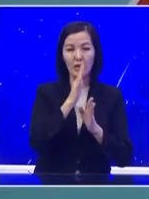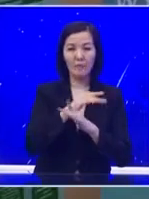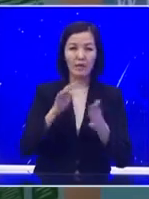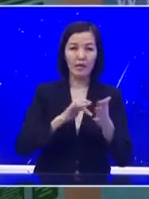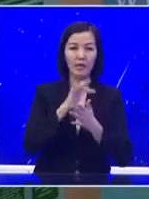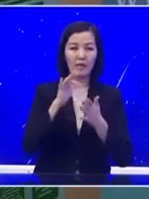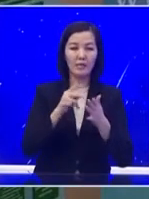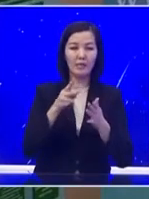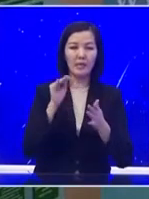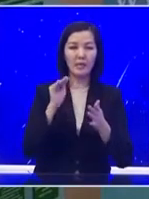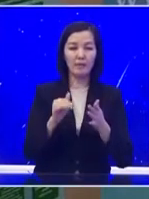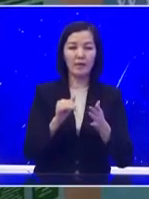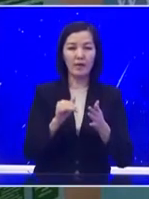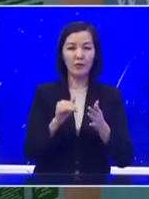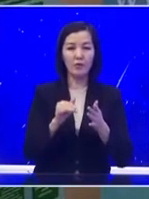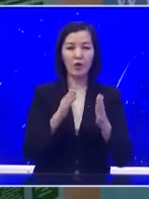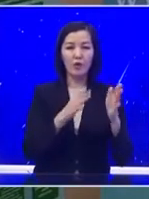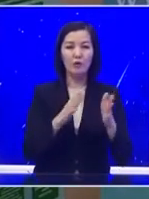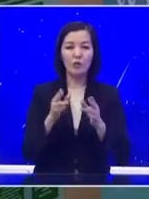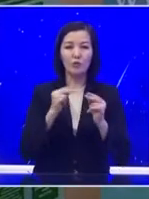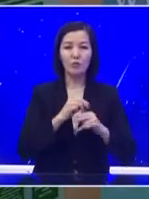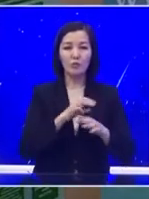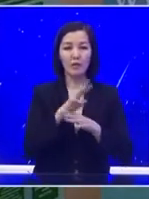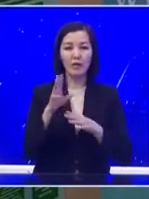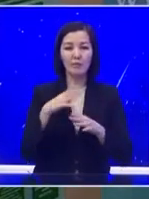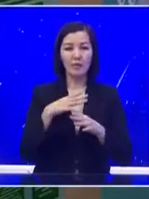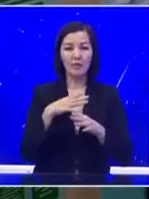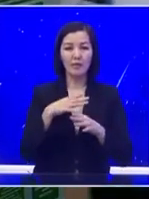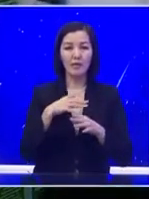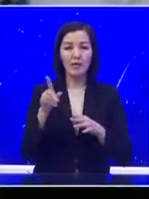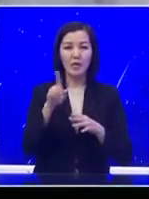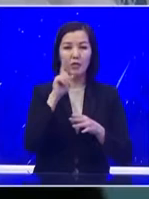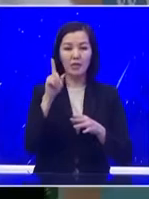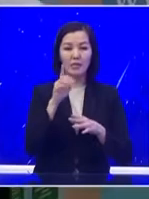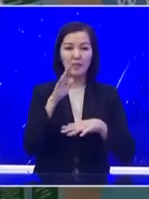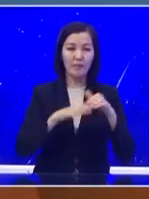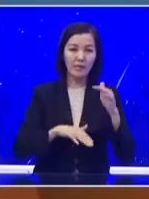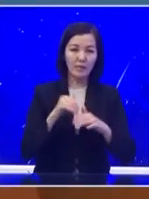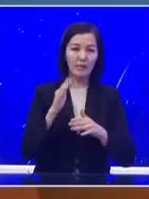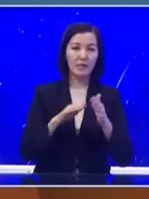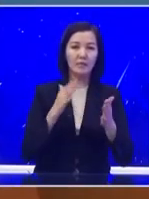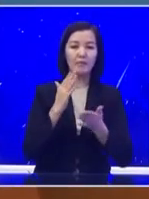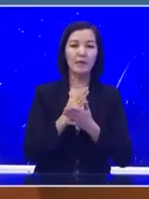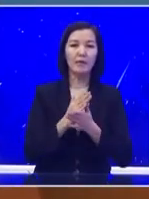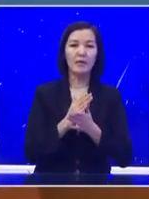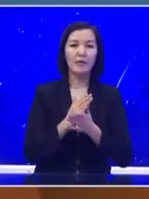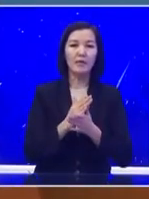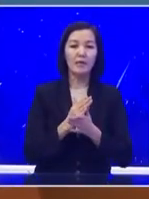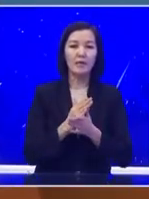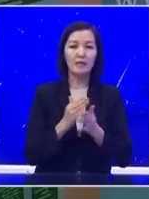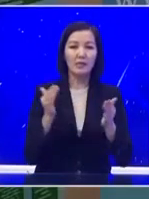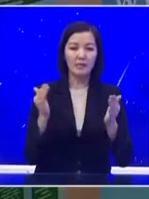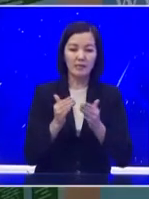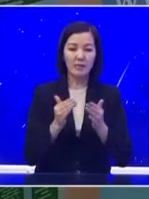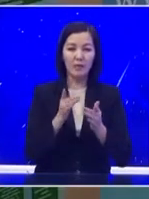бойынша 2000-ға жуық адам тұрақты жұмыспен қамтылды. Оның ішінде жастар практикасы бар, қысқа мерзімді кәсіптік оқытулар